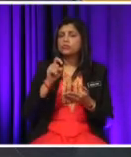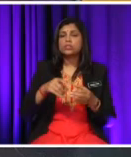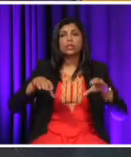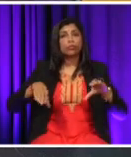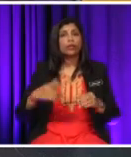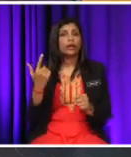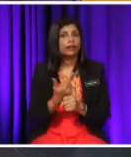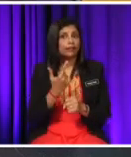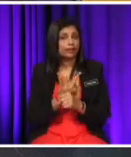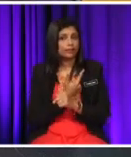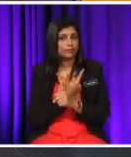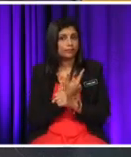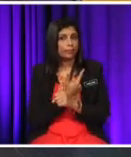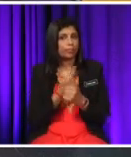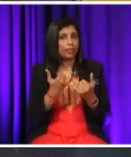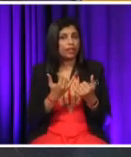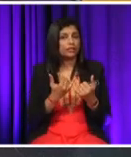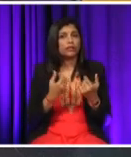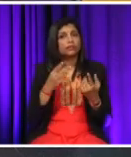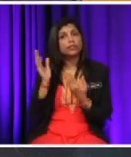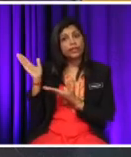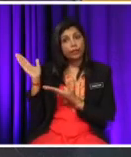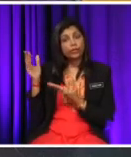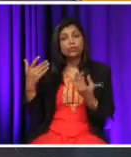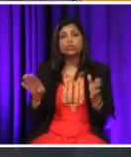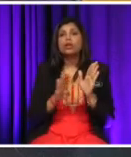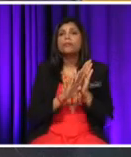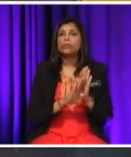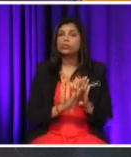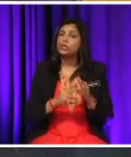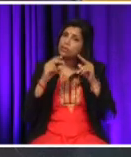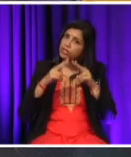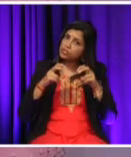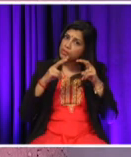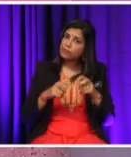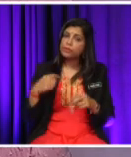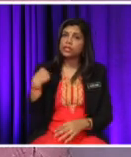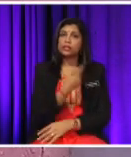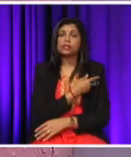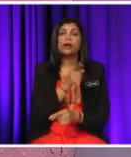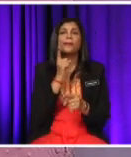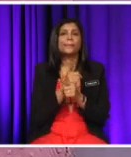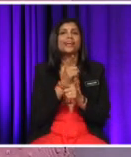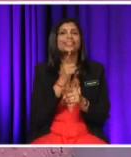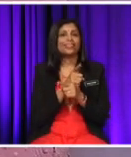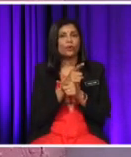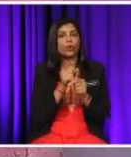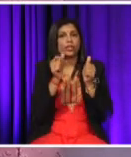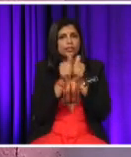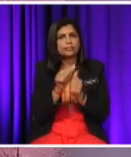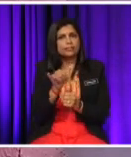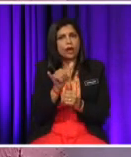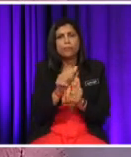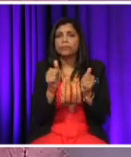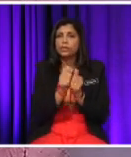eksperimen kita tulis udah ada tuh bertambah panjang dari bertambah bila kita tingkatkan Suhu dia